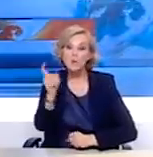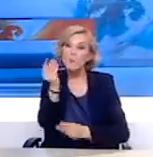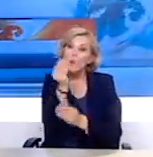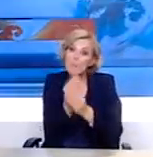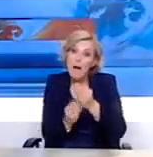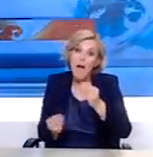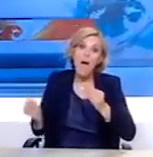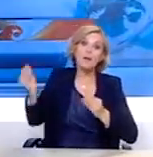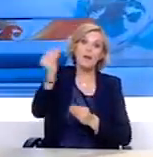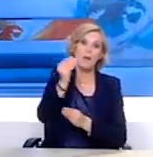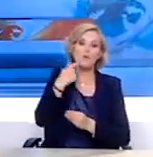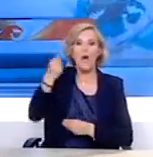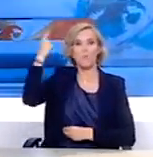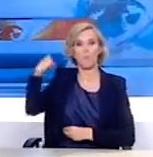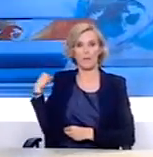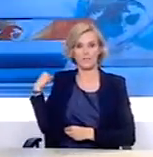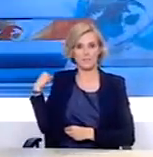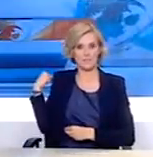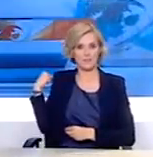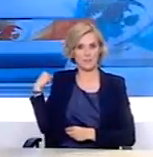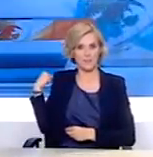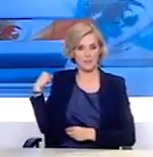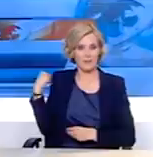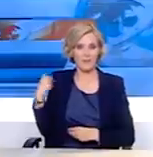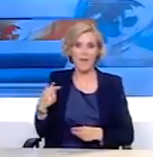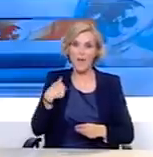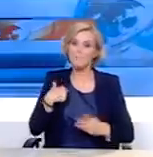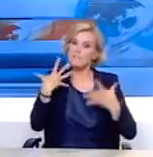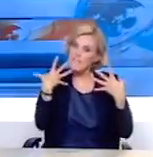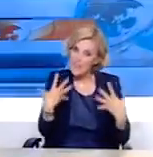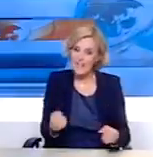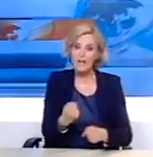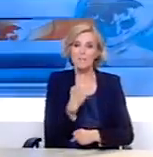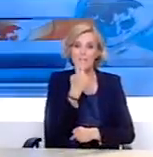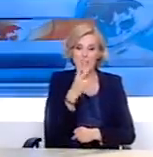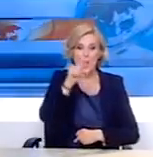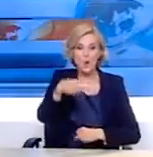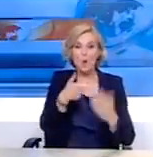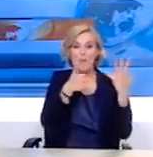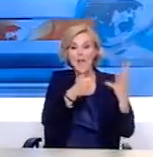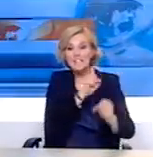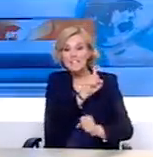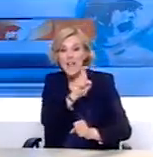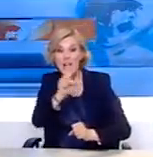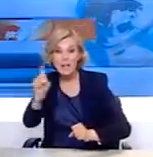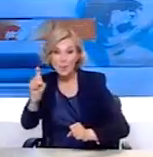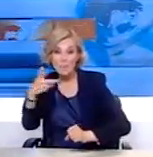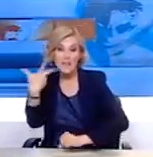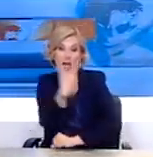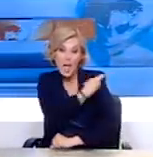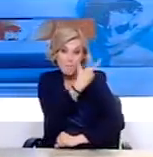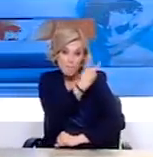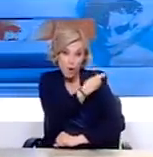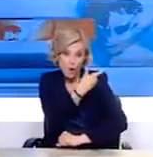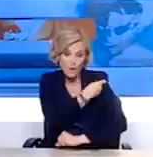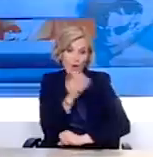χώρα μας σε σχέση με πέρσι. Και ενώ είχαν έρθει 2,6 εκατομμύρια δόσεις από 2,1 που ήταν